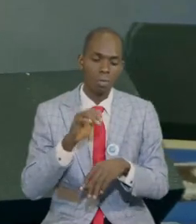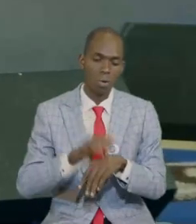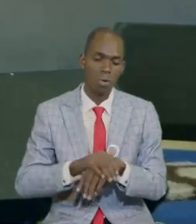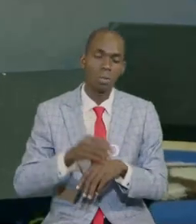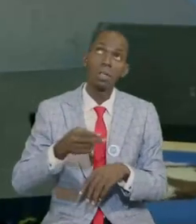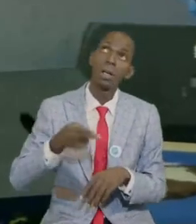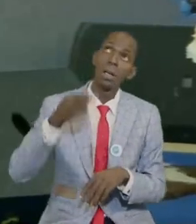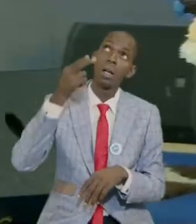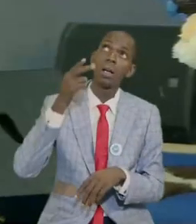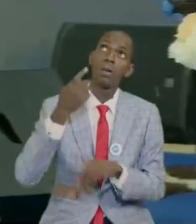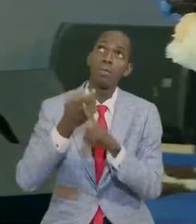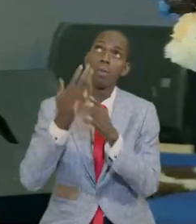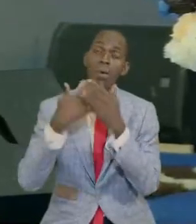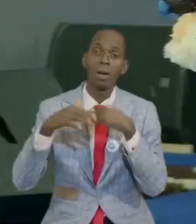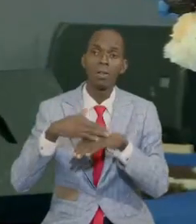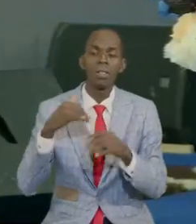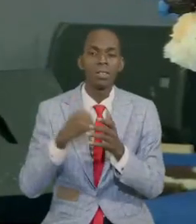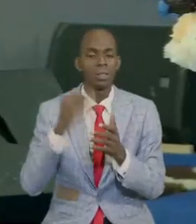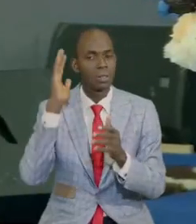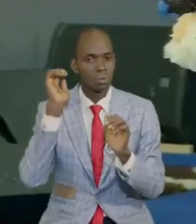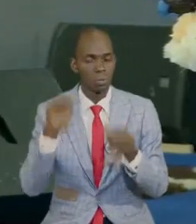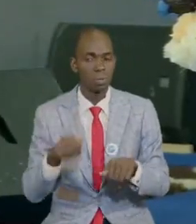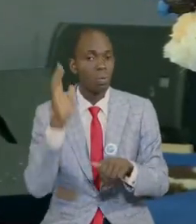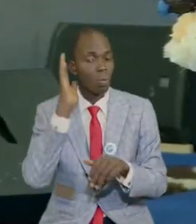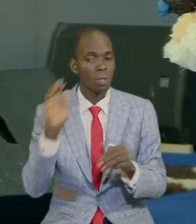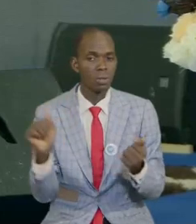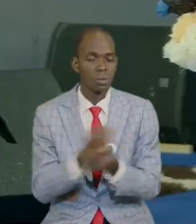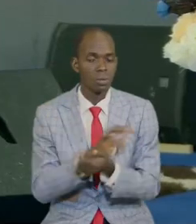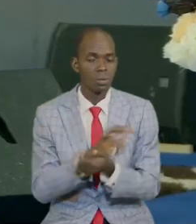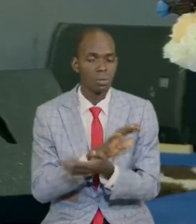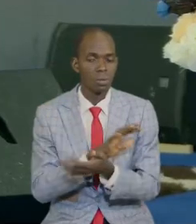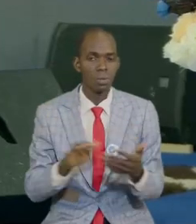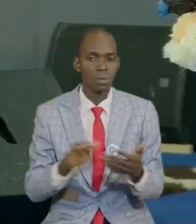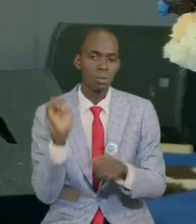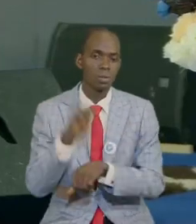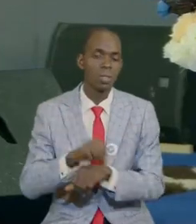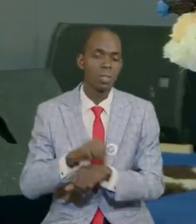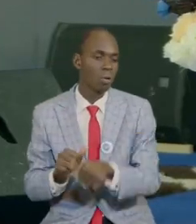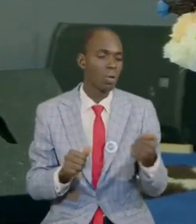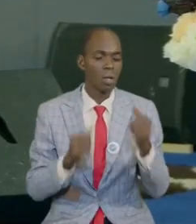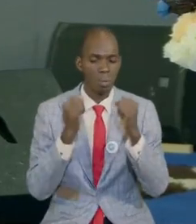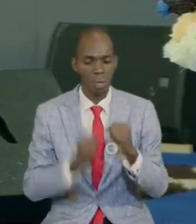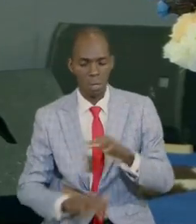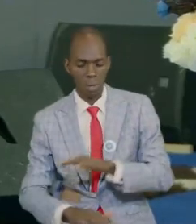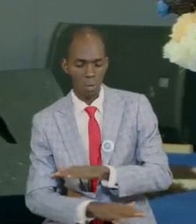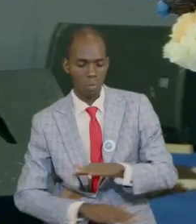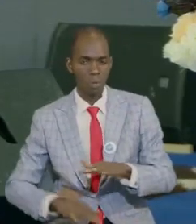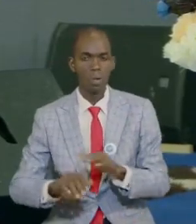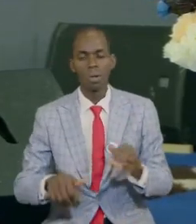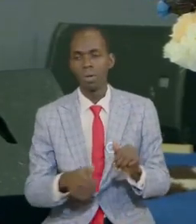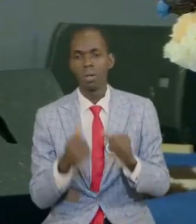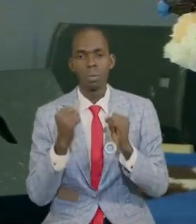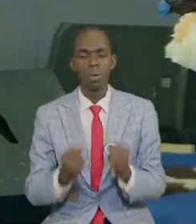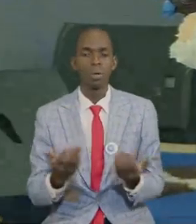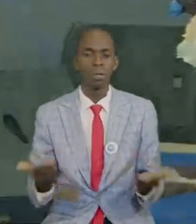high. It will defeat, it will destroy every other power below, every other power on earth.